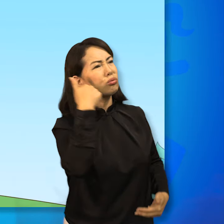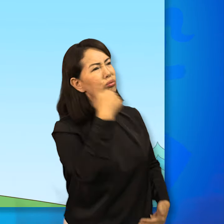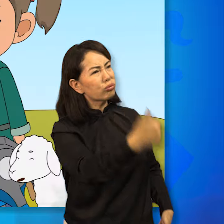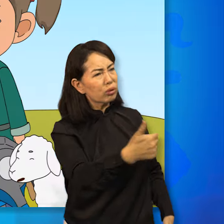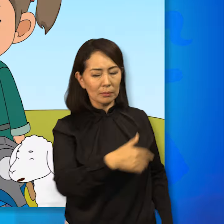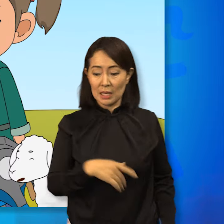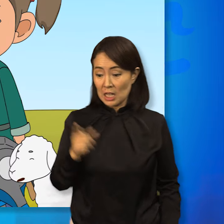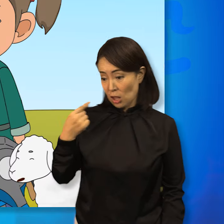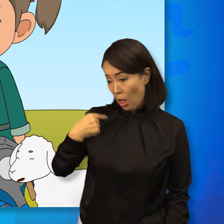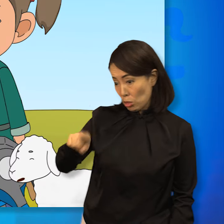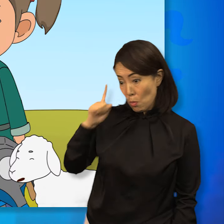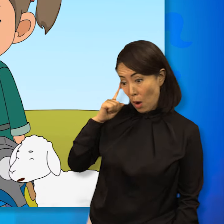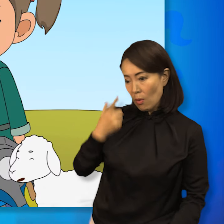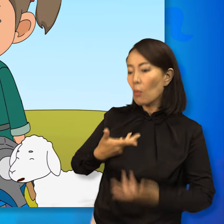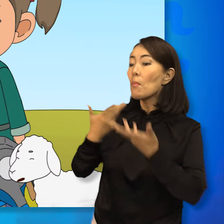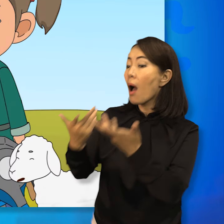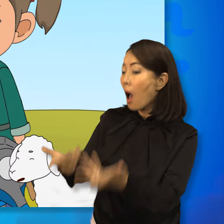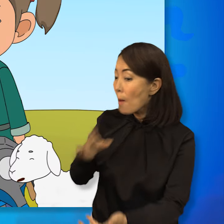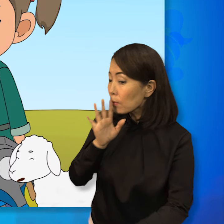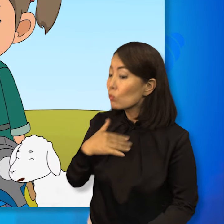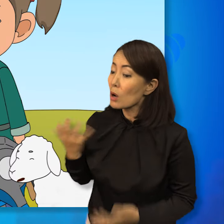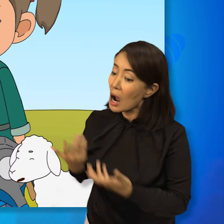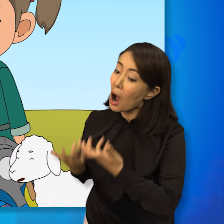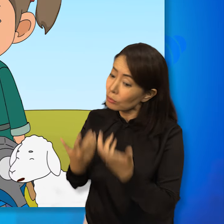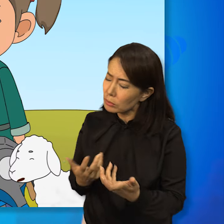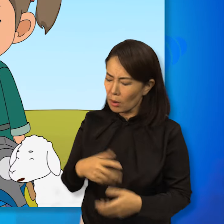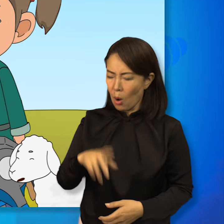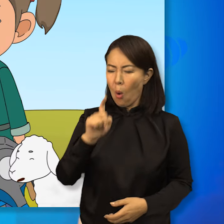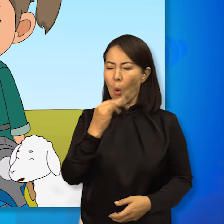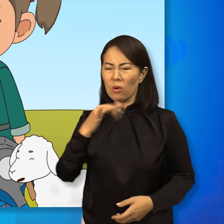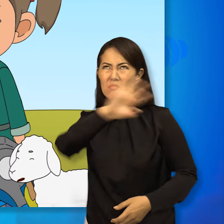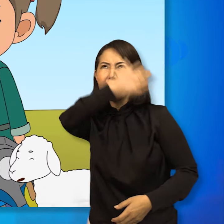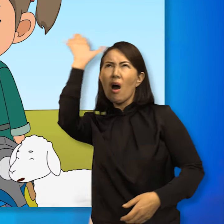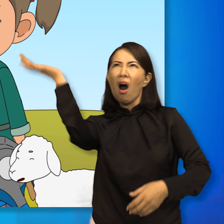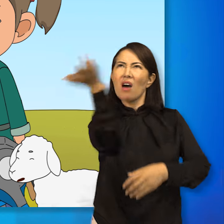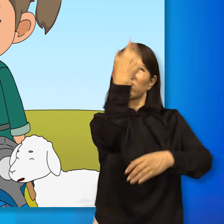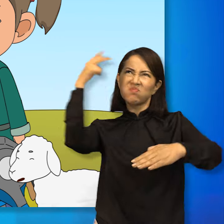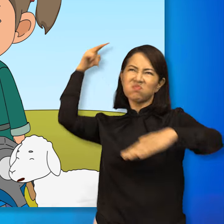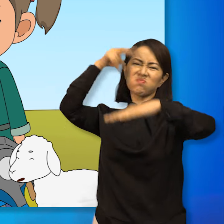хөөгөөд явуулчихж. Одоо ч хурмсны хаан хэлгэнэн дээ.